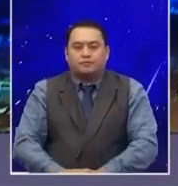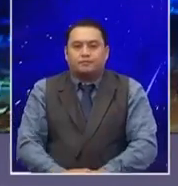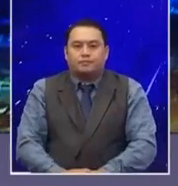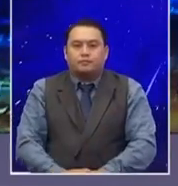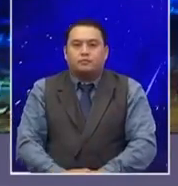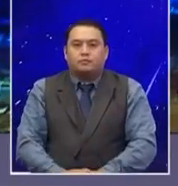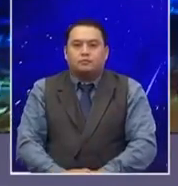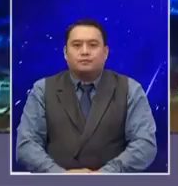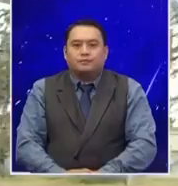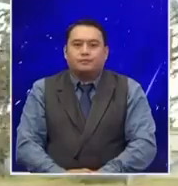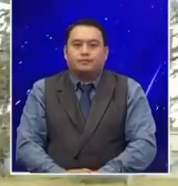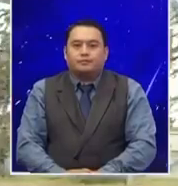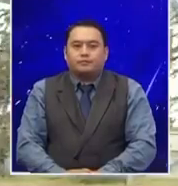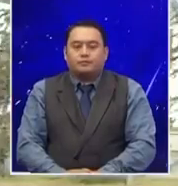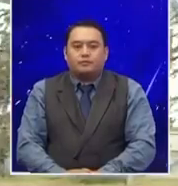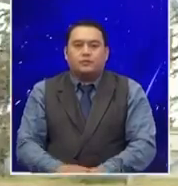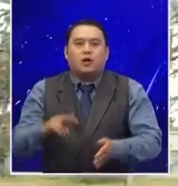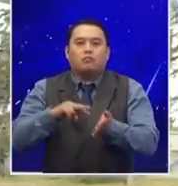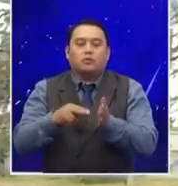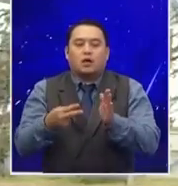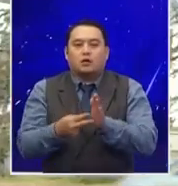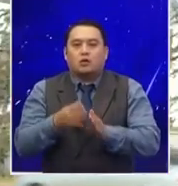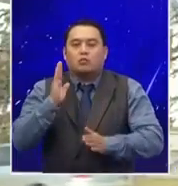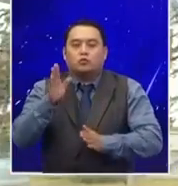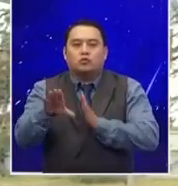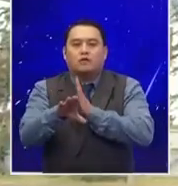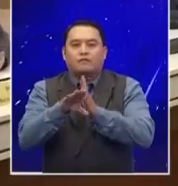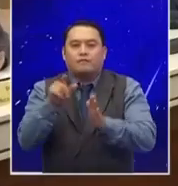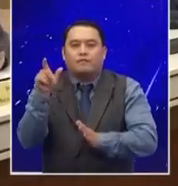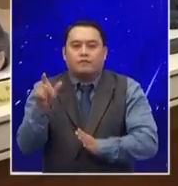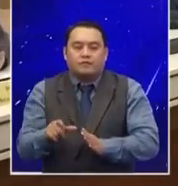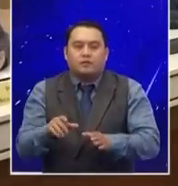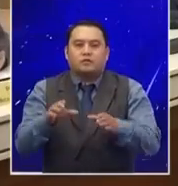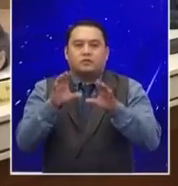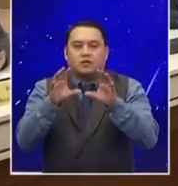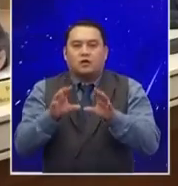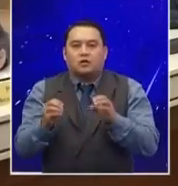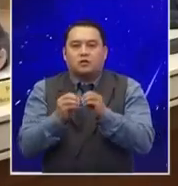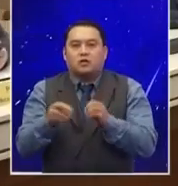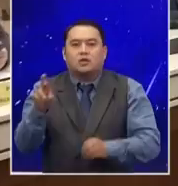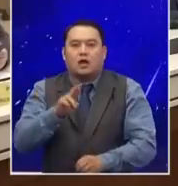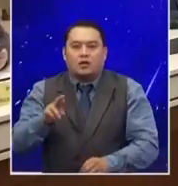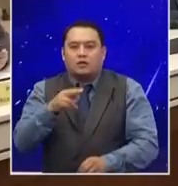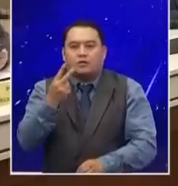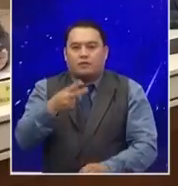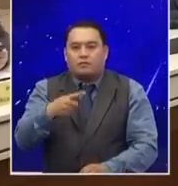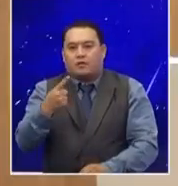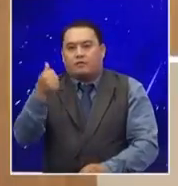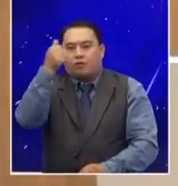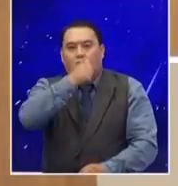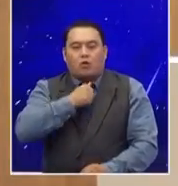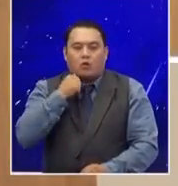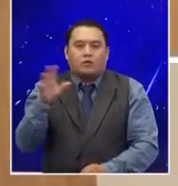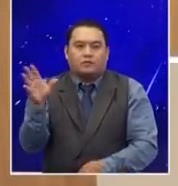сюжете. Как и планировалось, предстоящие выборы состоятся в конституционные сроки – 10 января 2021 года. У